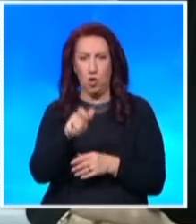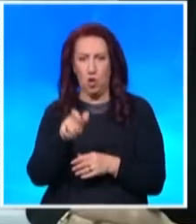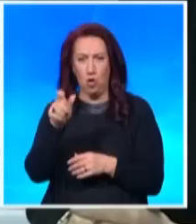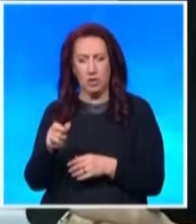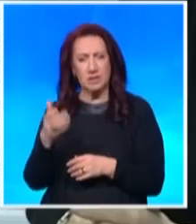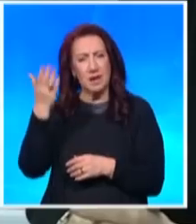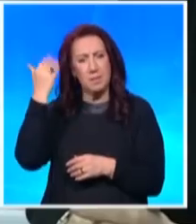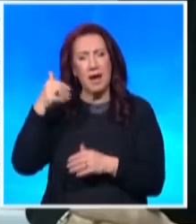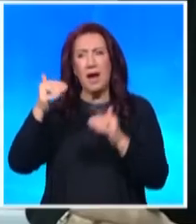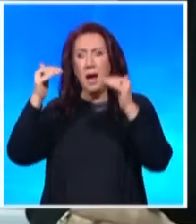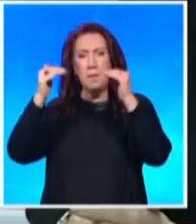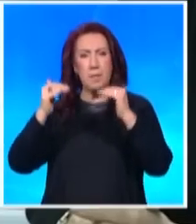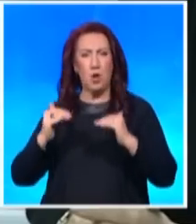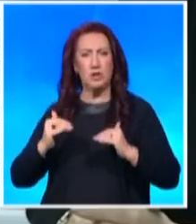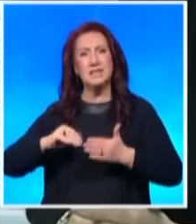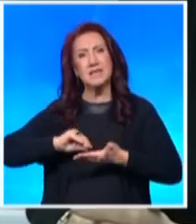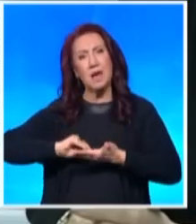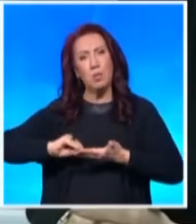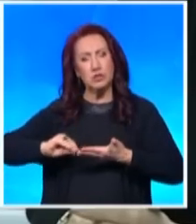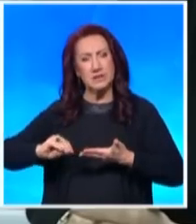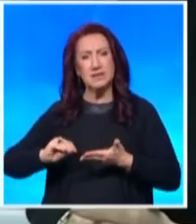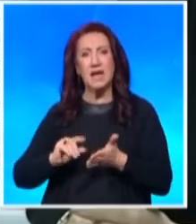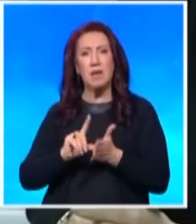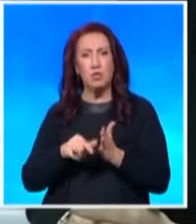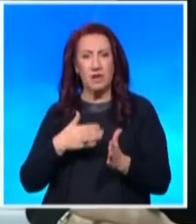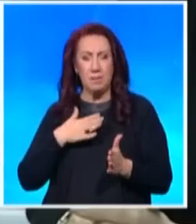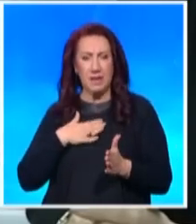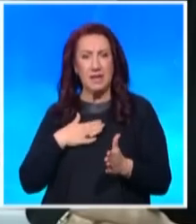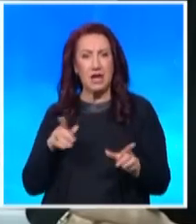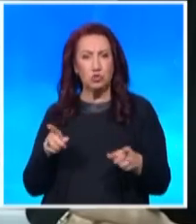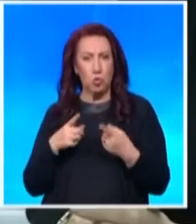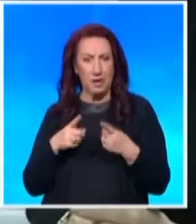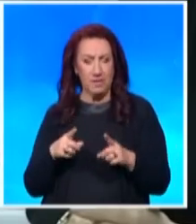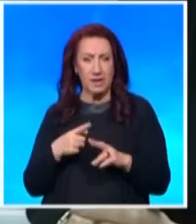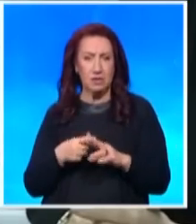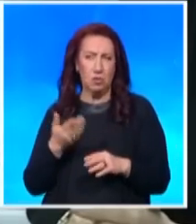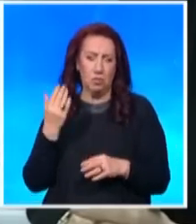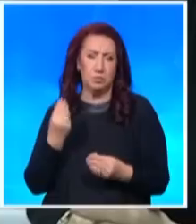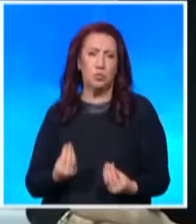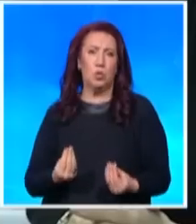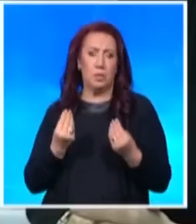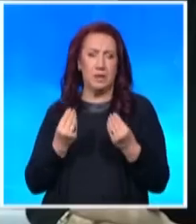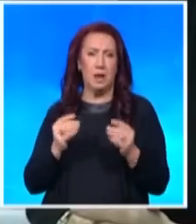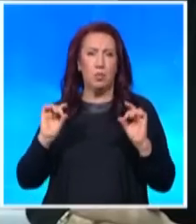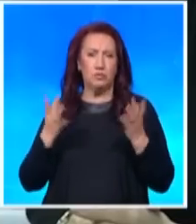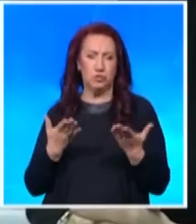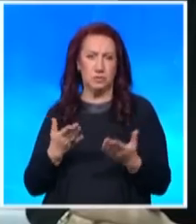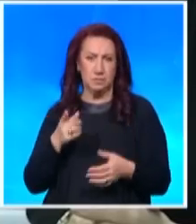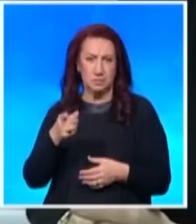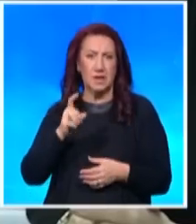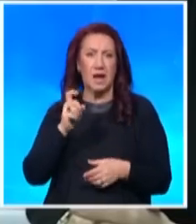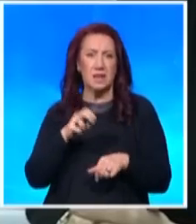по-ниски позиции по време на нашето управление, но бяха много добри професионалисти. Като се започна от Гълъб Донев, той е